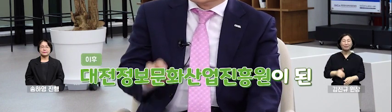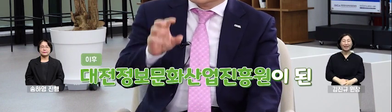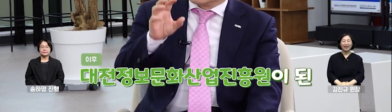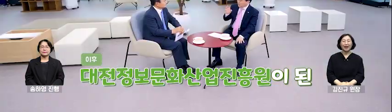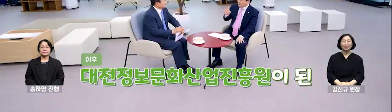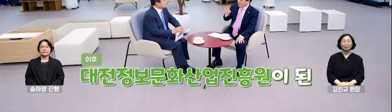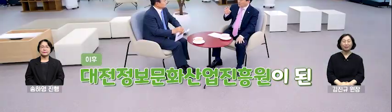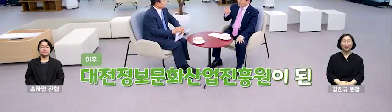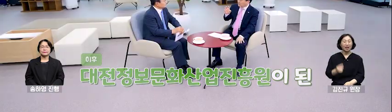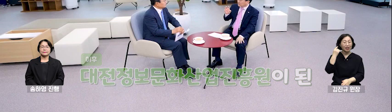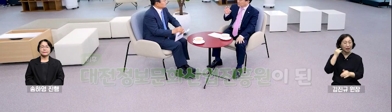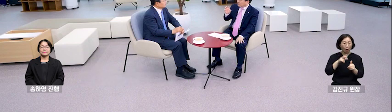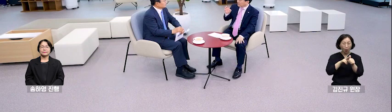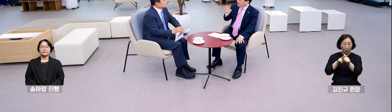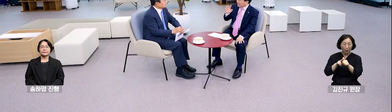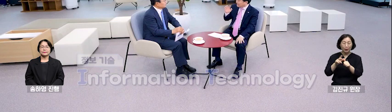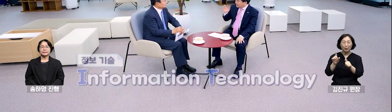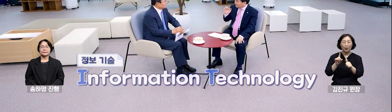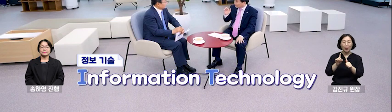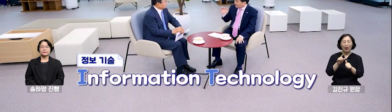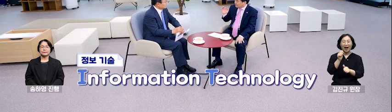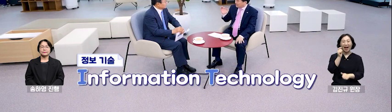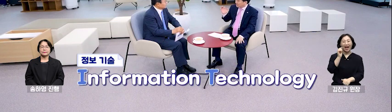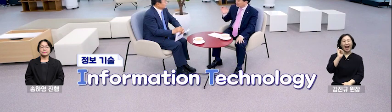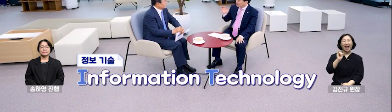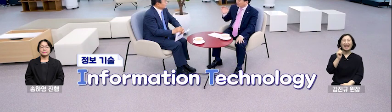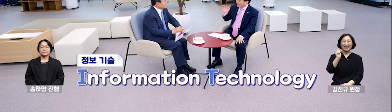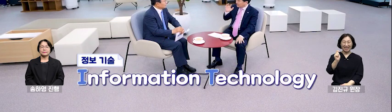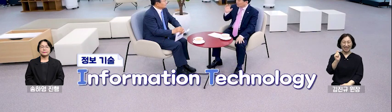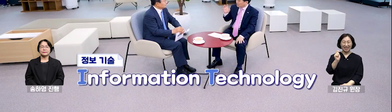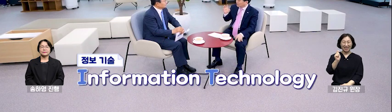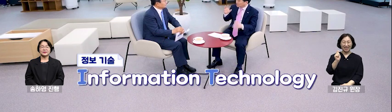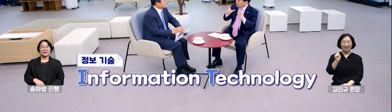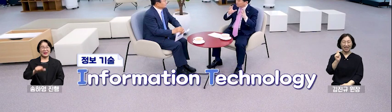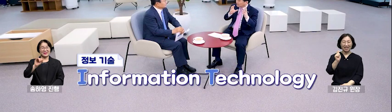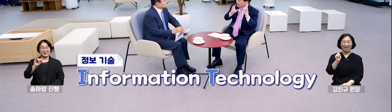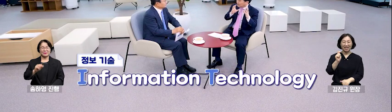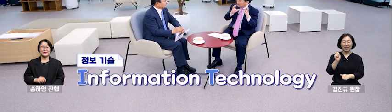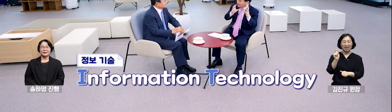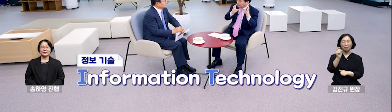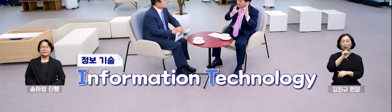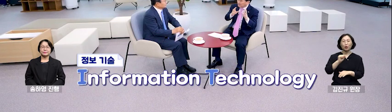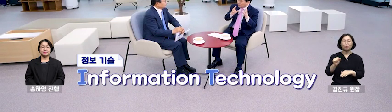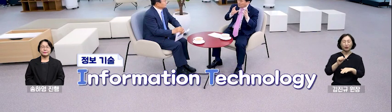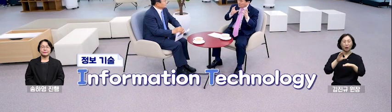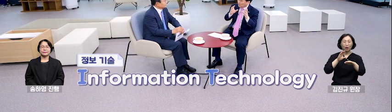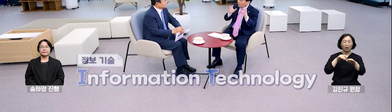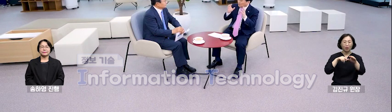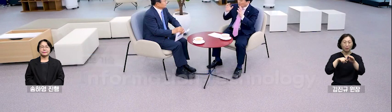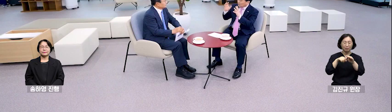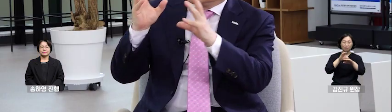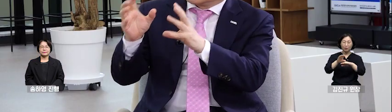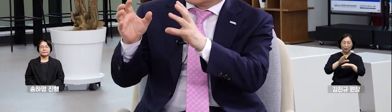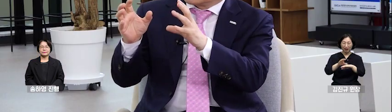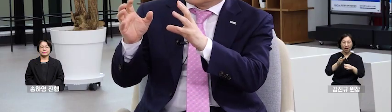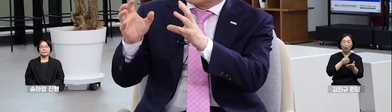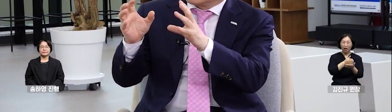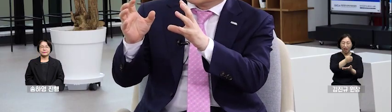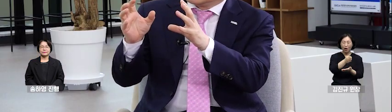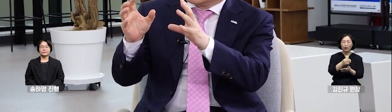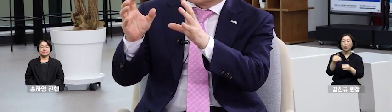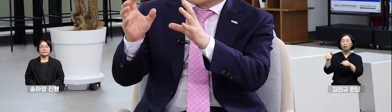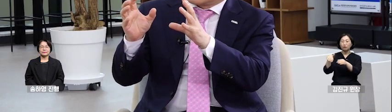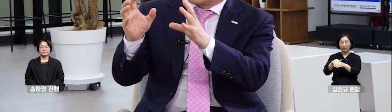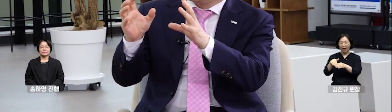그 정보라고 하는 것은 저희가 이제 it 라고 얘기를 많이 하죠 it 소프트웨어 쪽 분야를 얘기를 하고 문화 라고